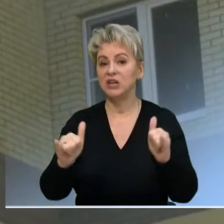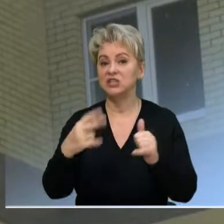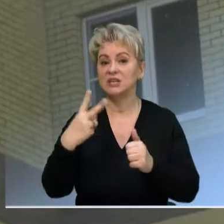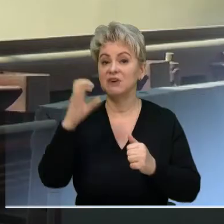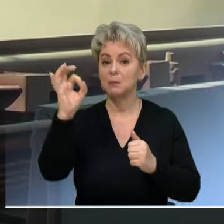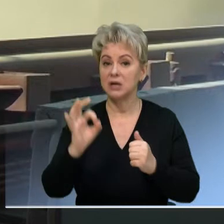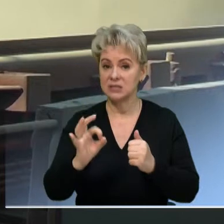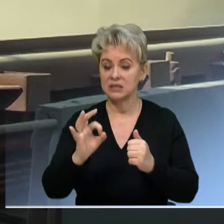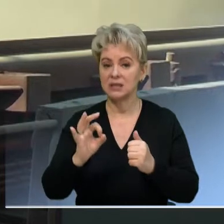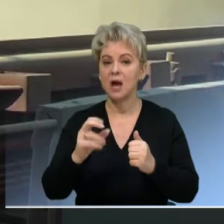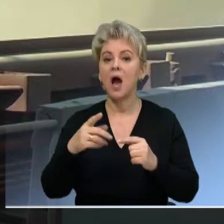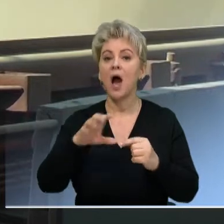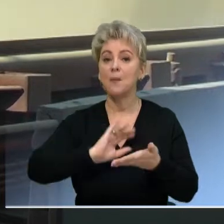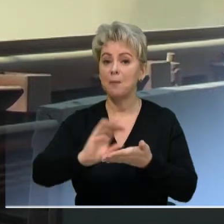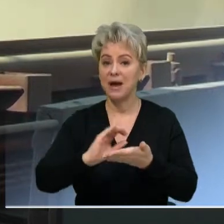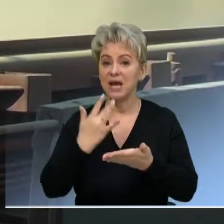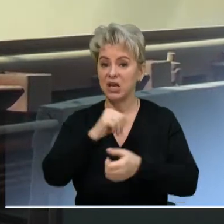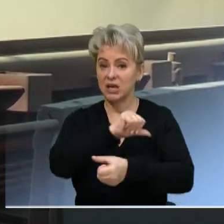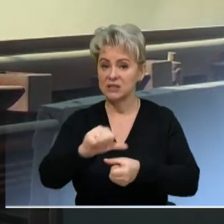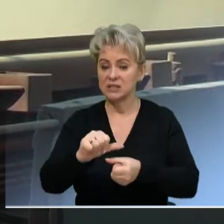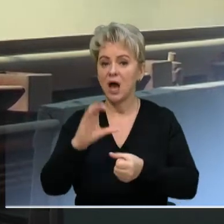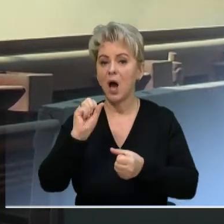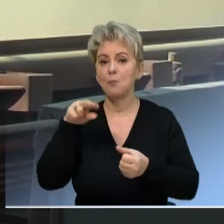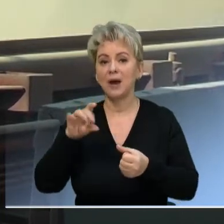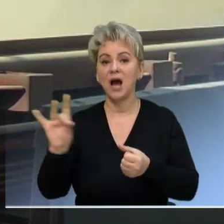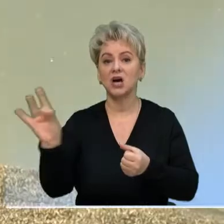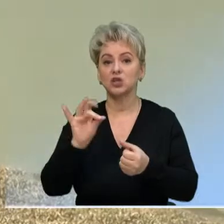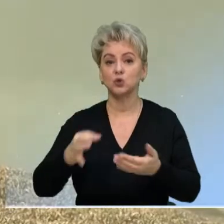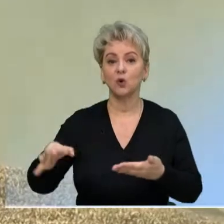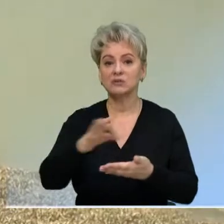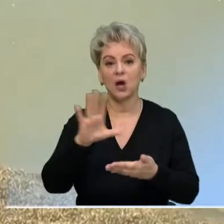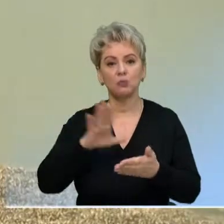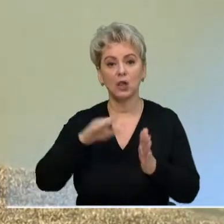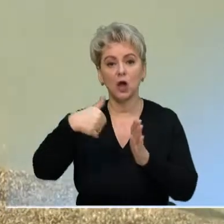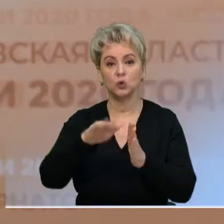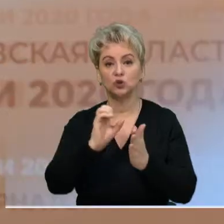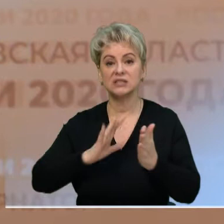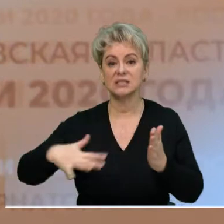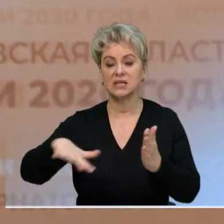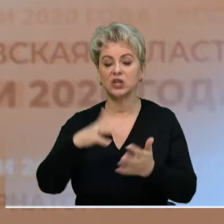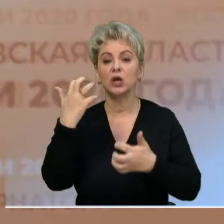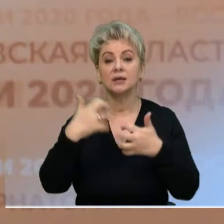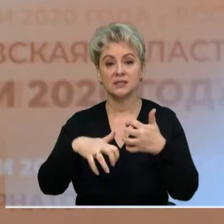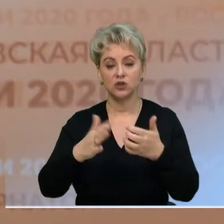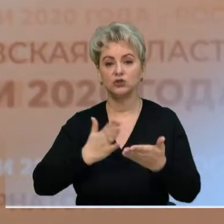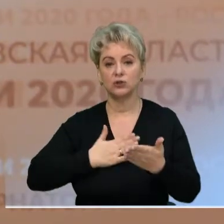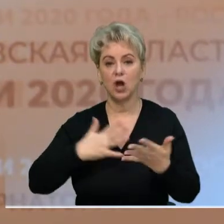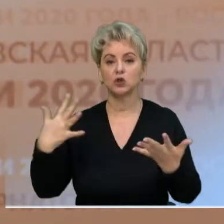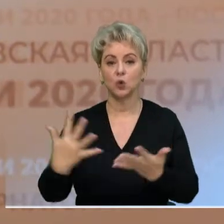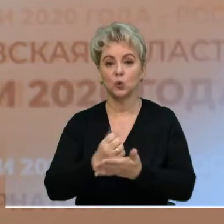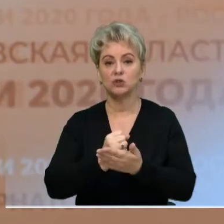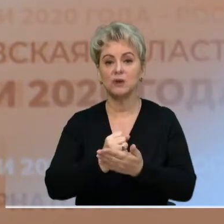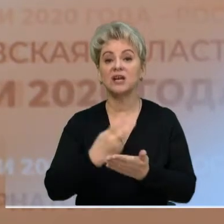на 2%. А по экспорту продукции АПК Ростовская область стала лучшей в стране. Среди наших